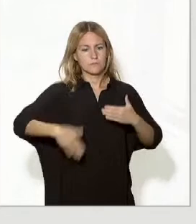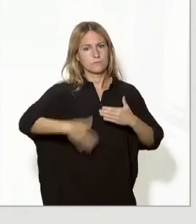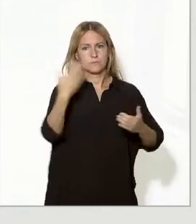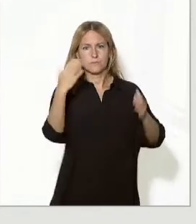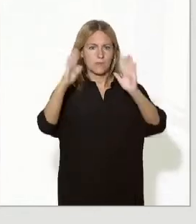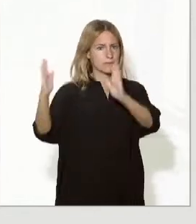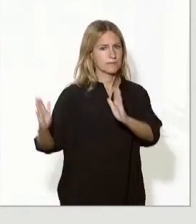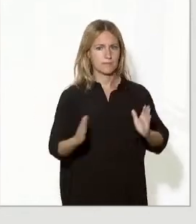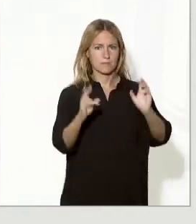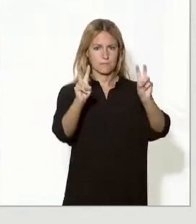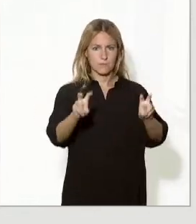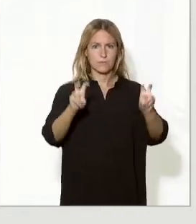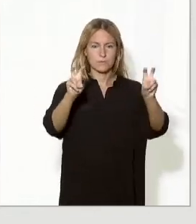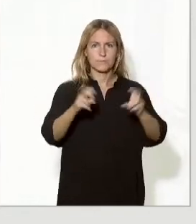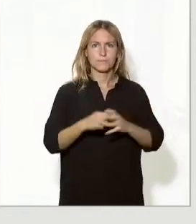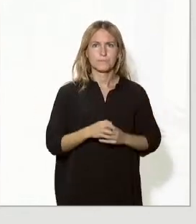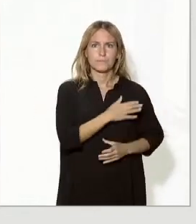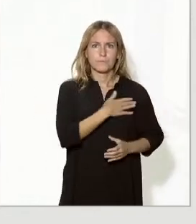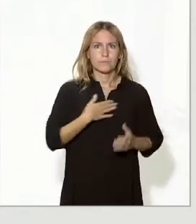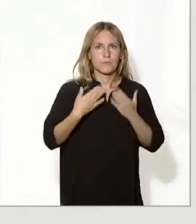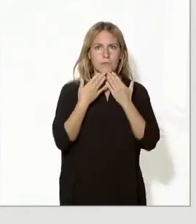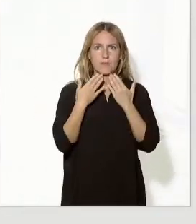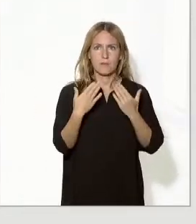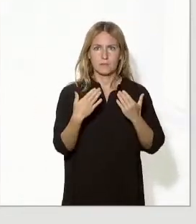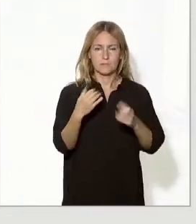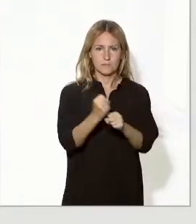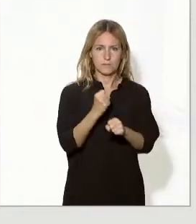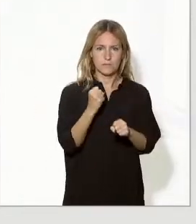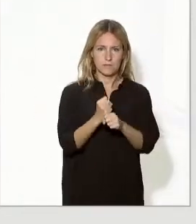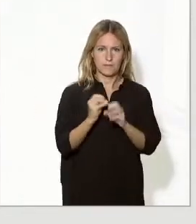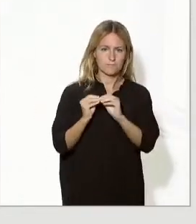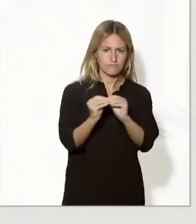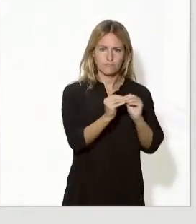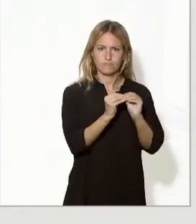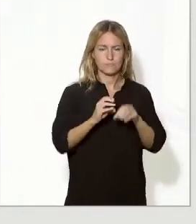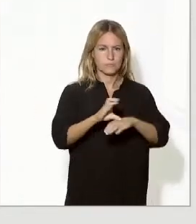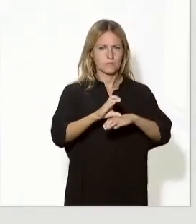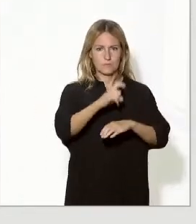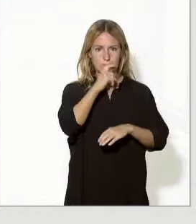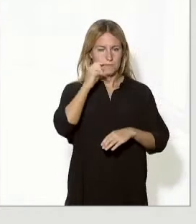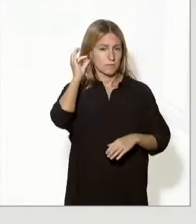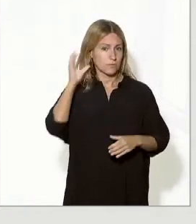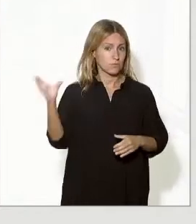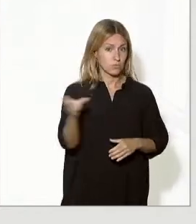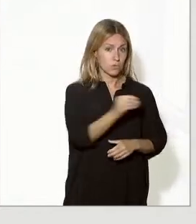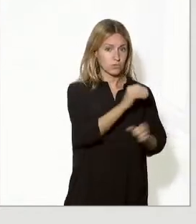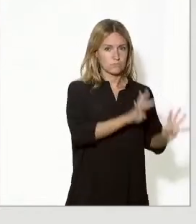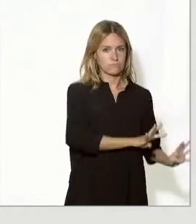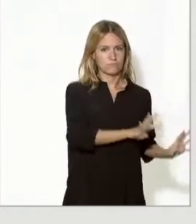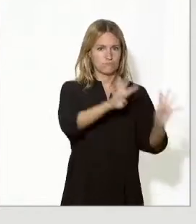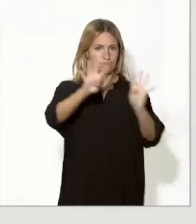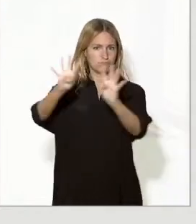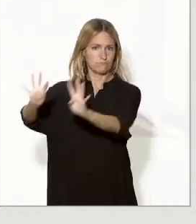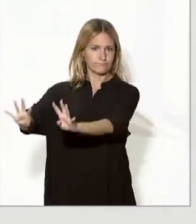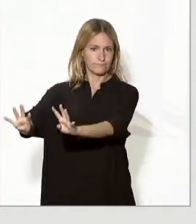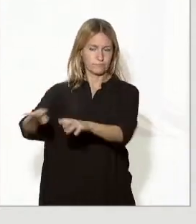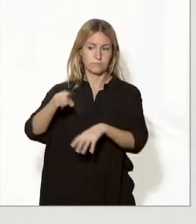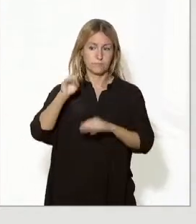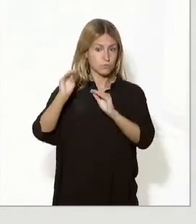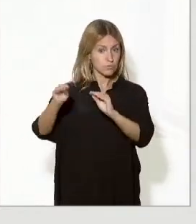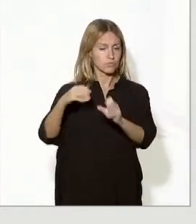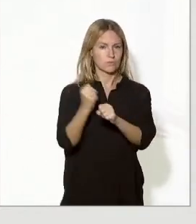nova etapa. Vull agrair la tasca de tots els consellers i conselleres que deixen el govern per la feina